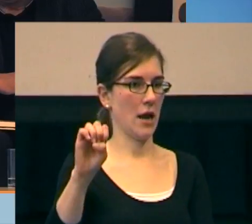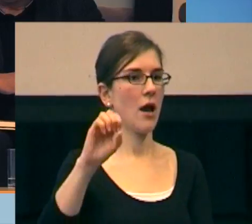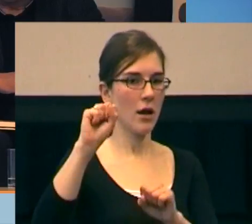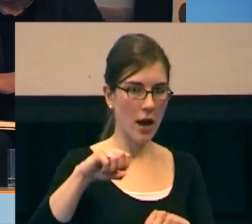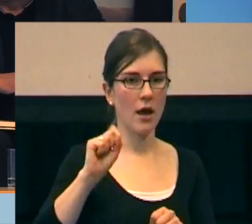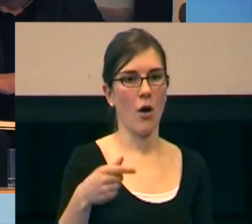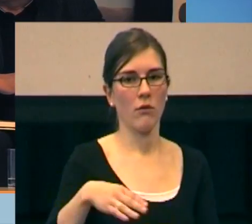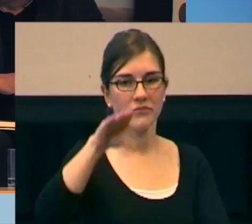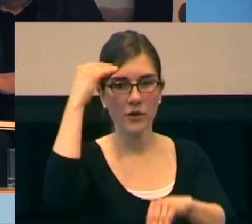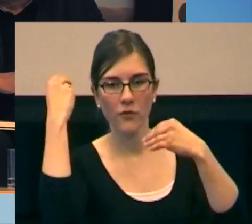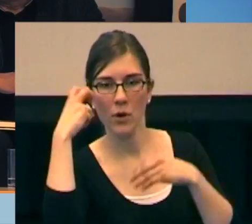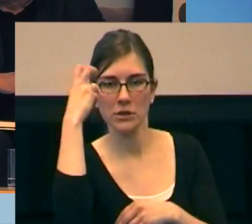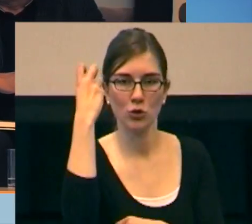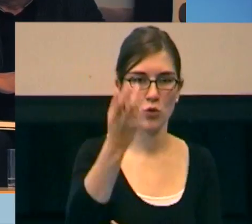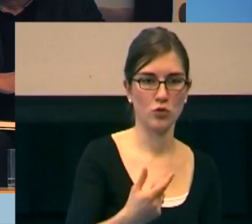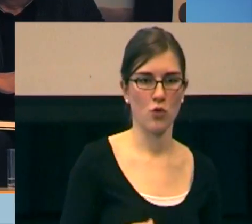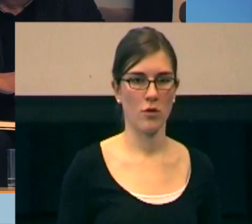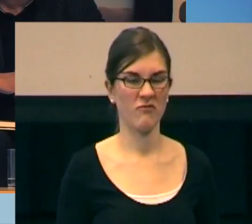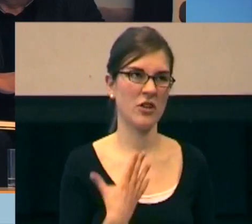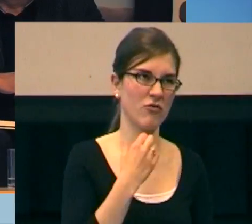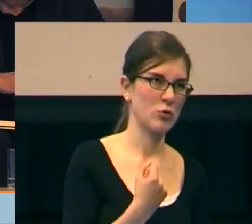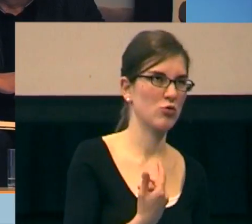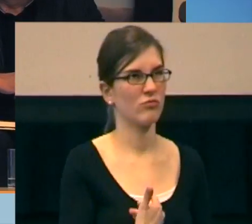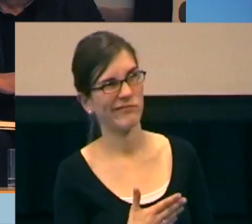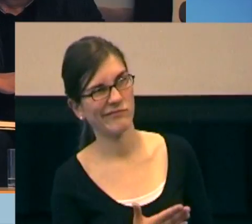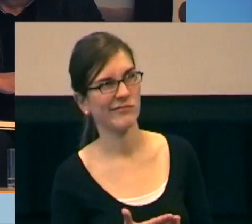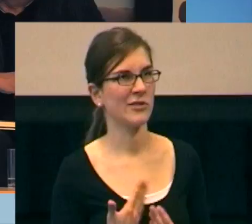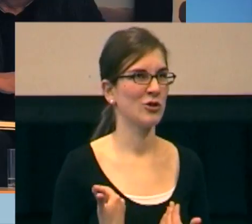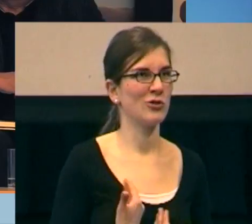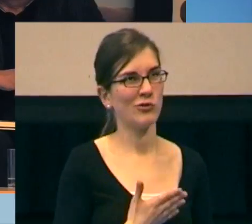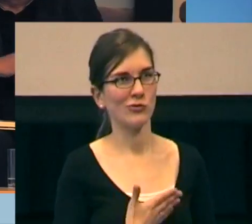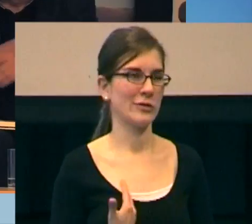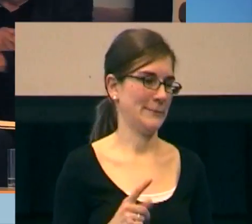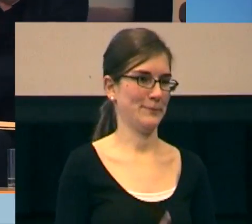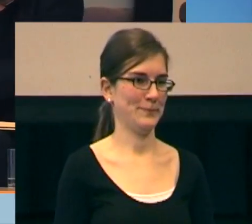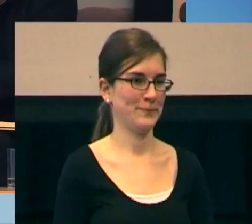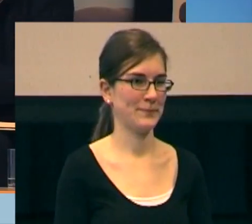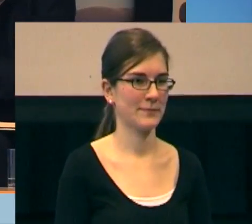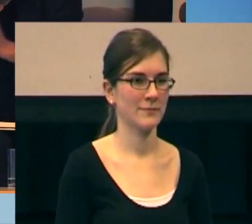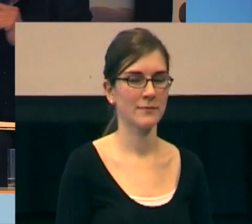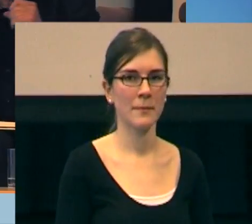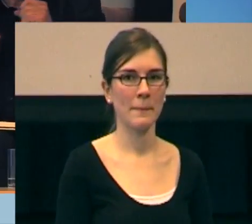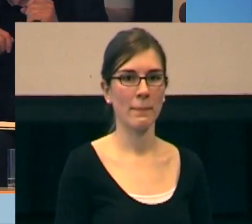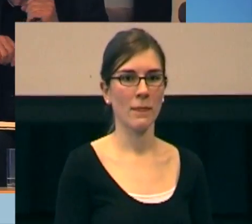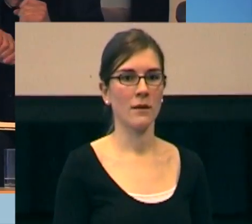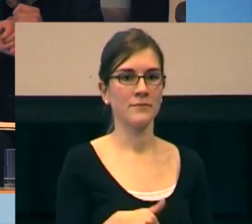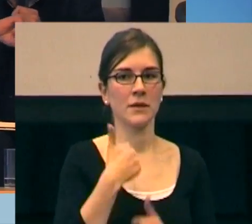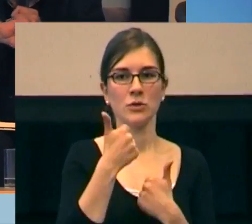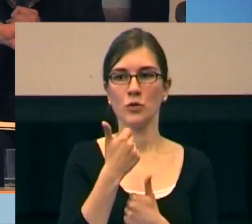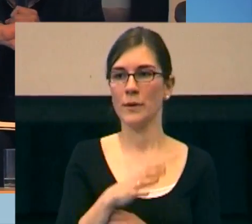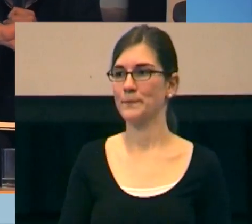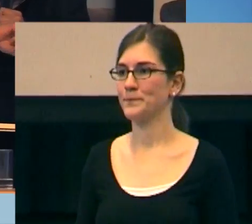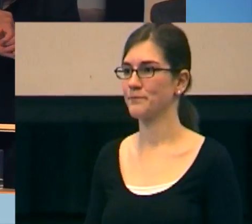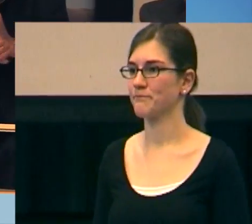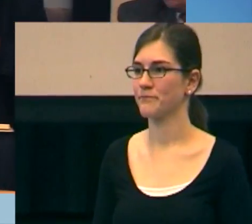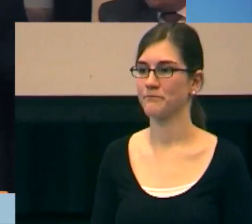auch informieren für und wieder psa-entscheidungshilfe.de Wunderbar meine Damen und